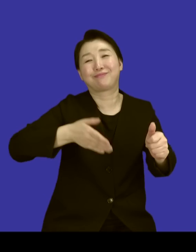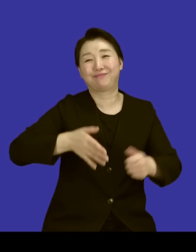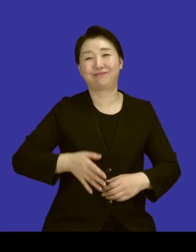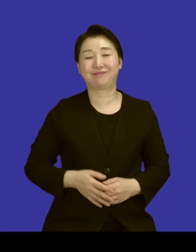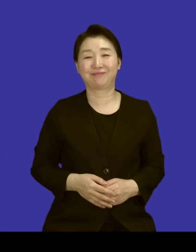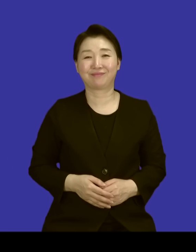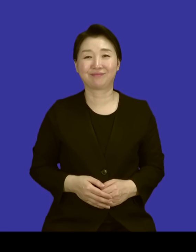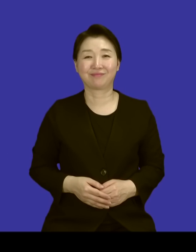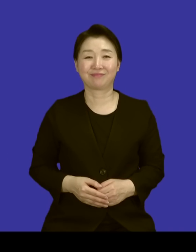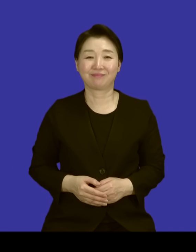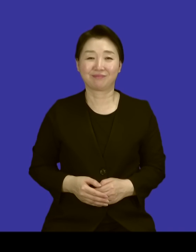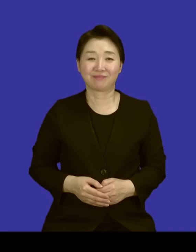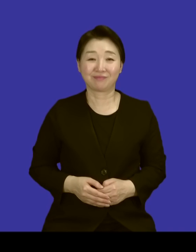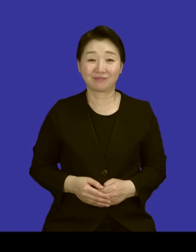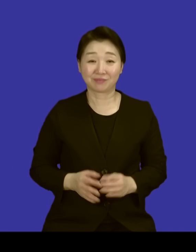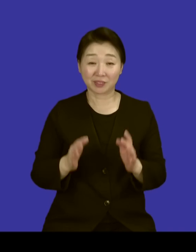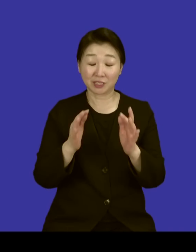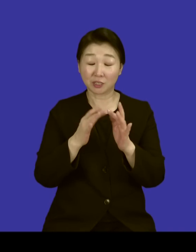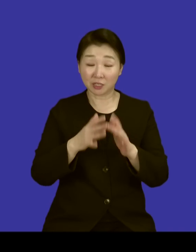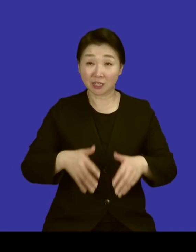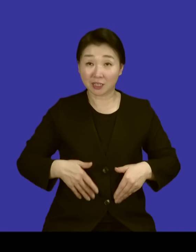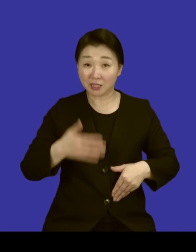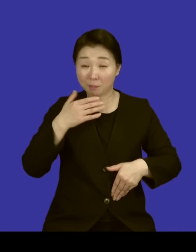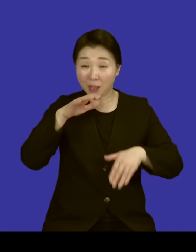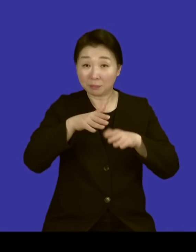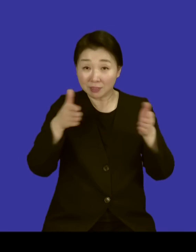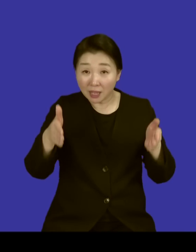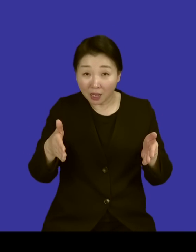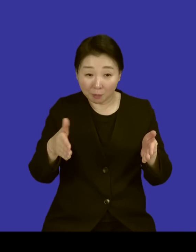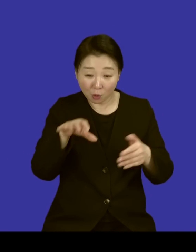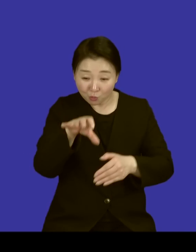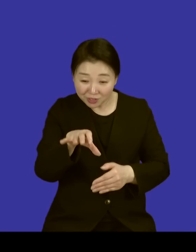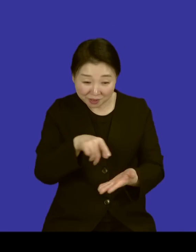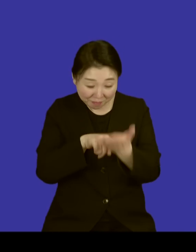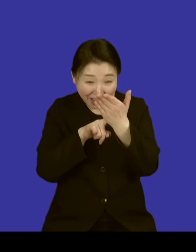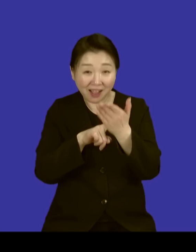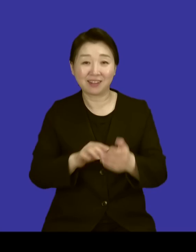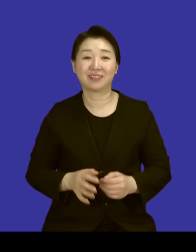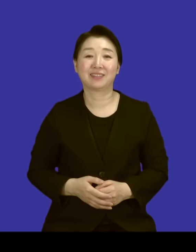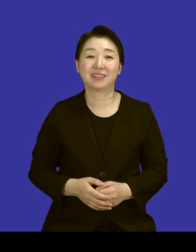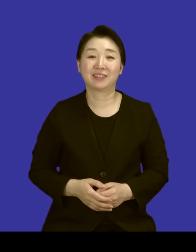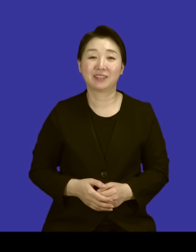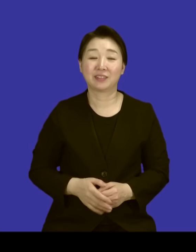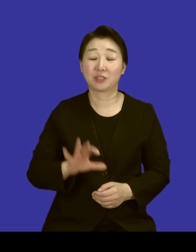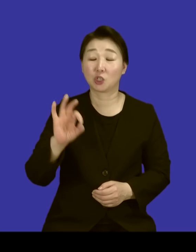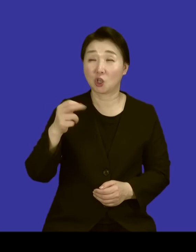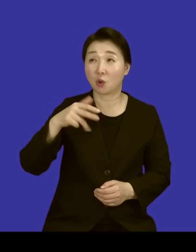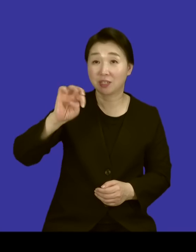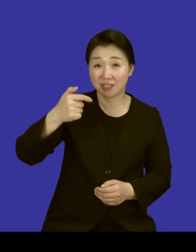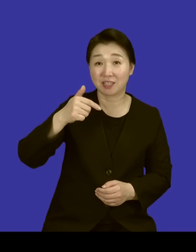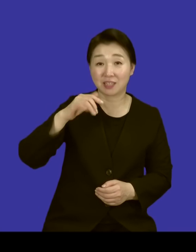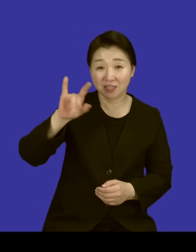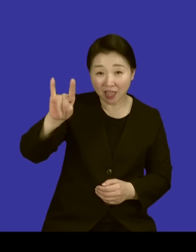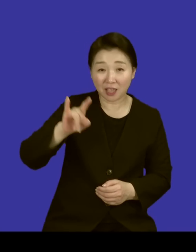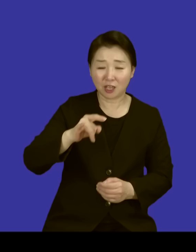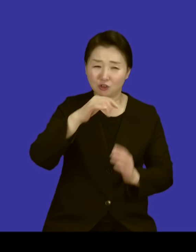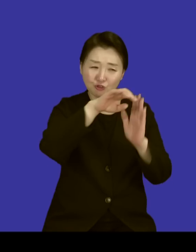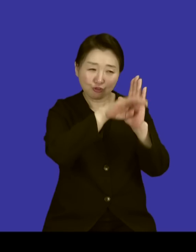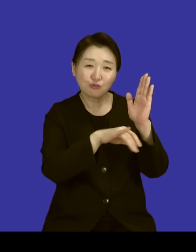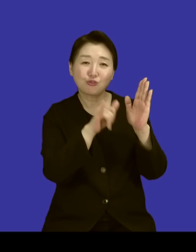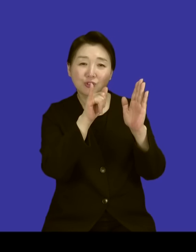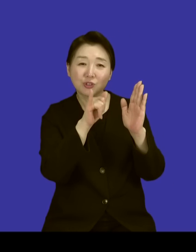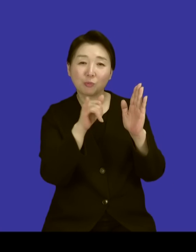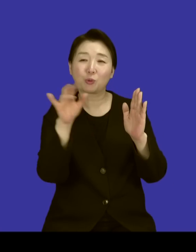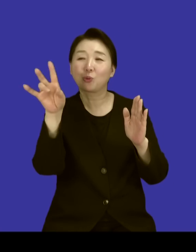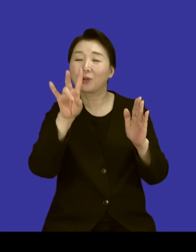예. 그럼 인터넷에 따뜻한 밥상 치면 위치 나오나요? 그렇죠. 따뜻한 밥상 치면 연신내가 나오고 추르륵 나오기도 하고